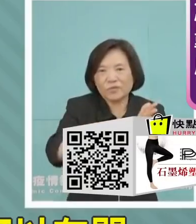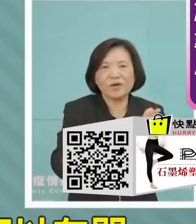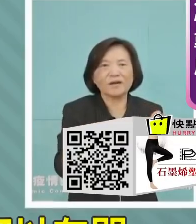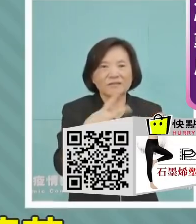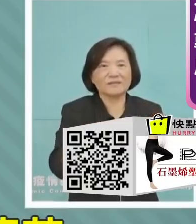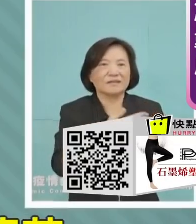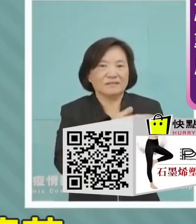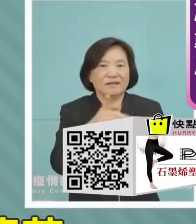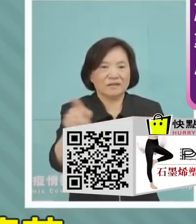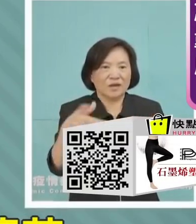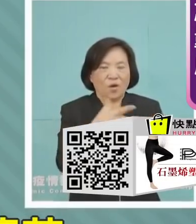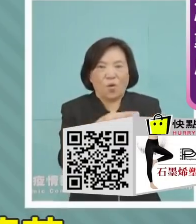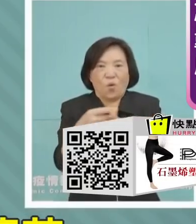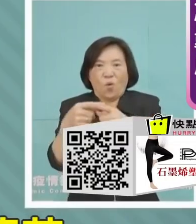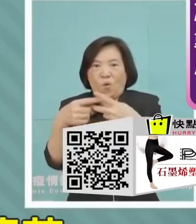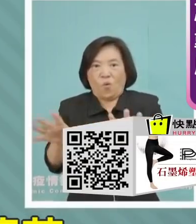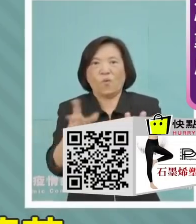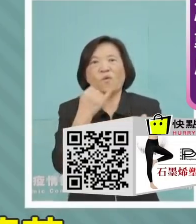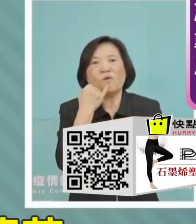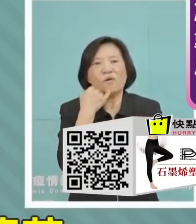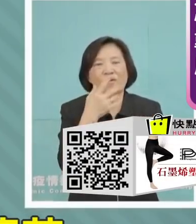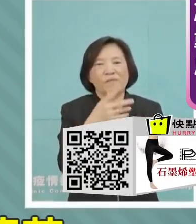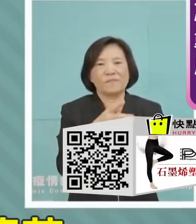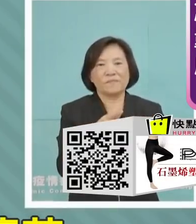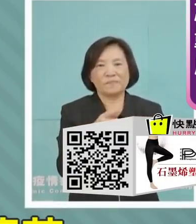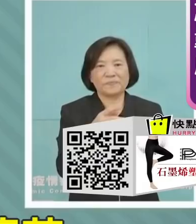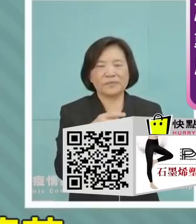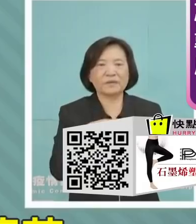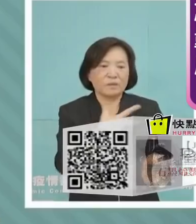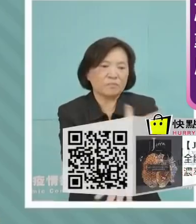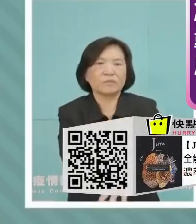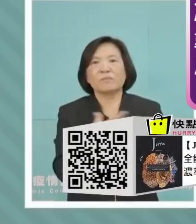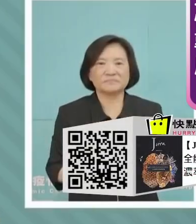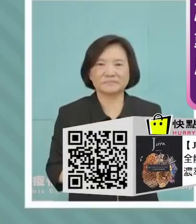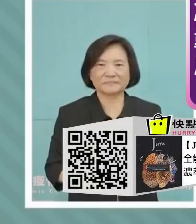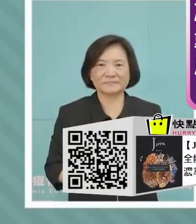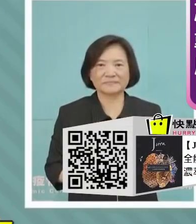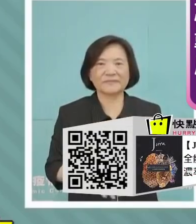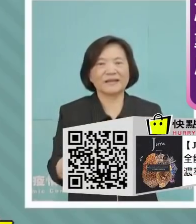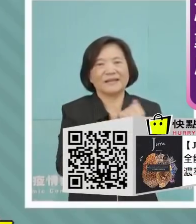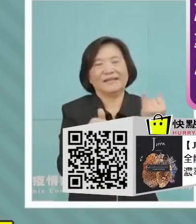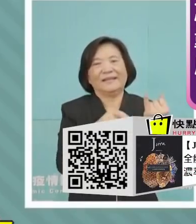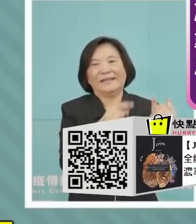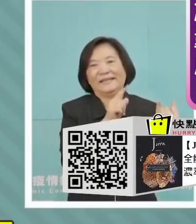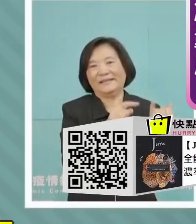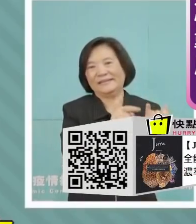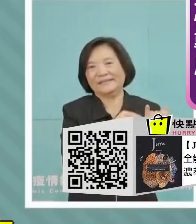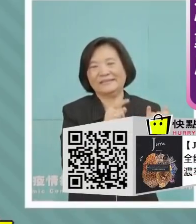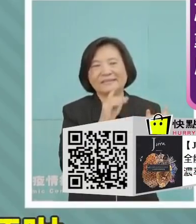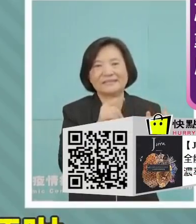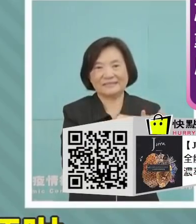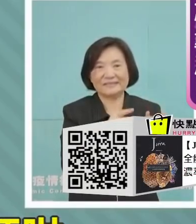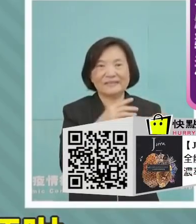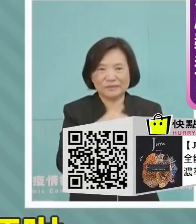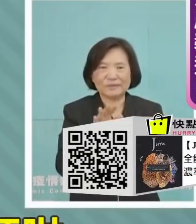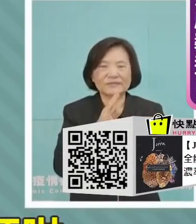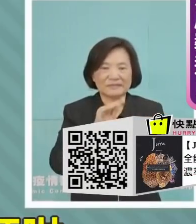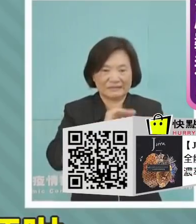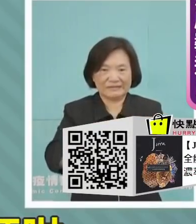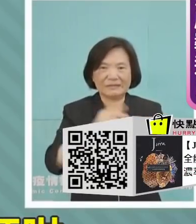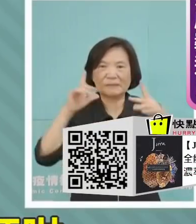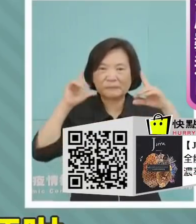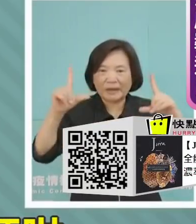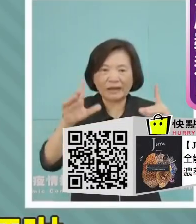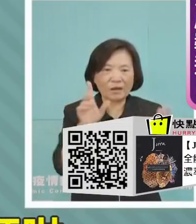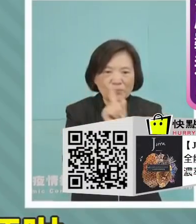开，还可以再打更高的。但是，不过是这样的，没有疫苗你开这么多干什么？陈佩琪是这样的，因为他是第一线的，算是